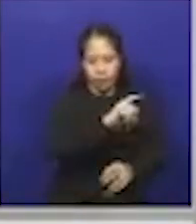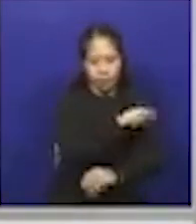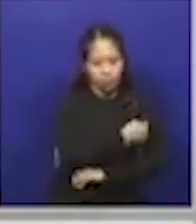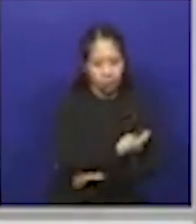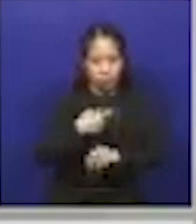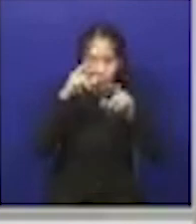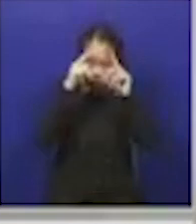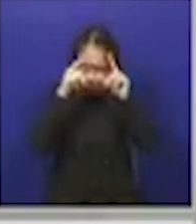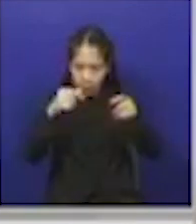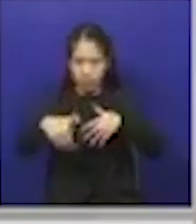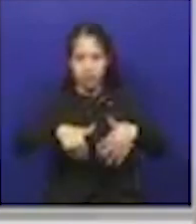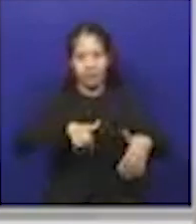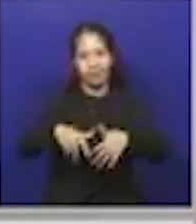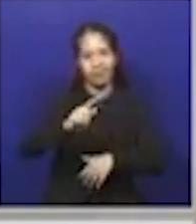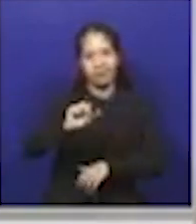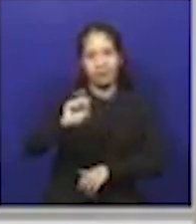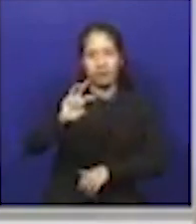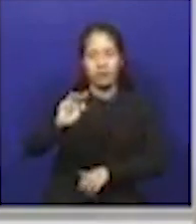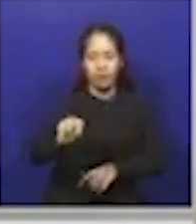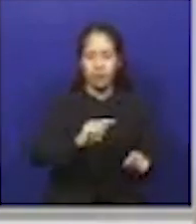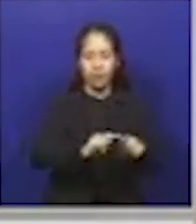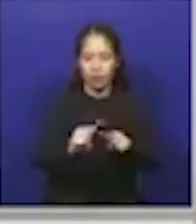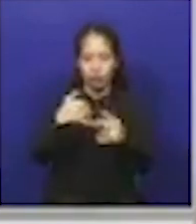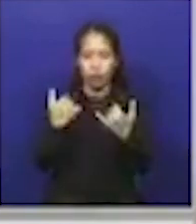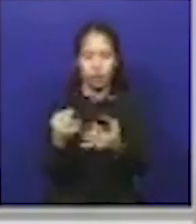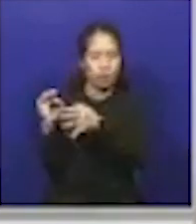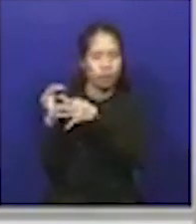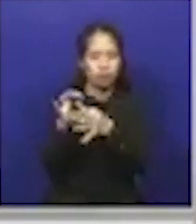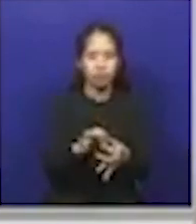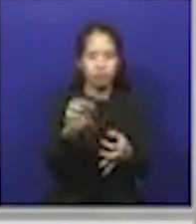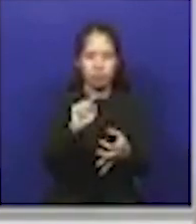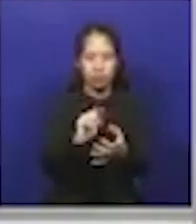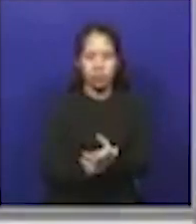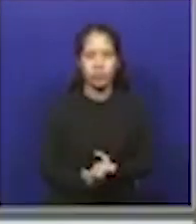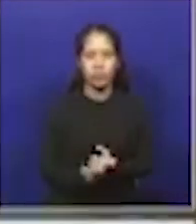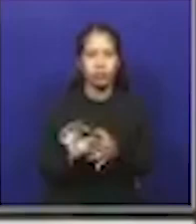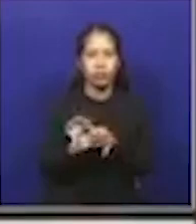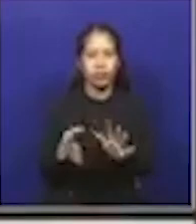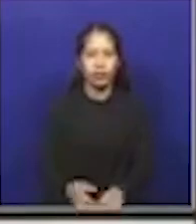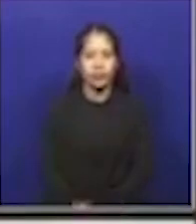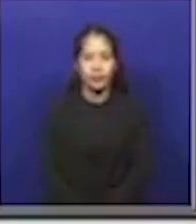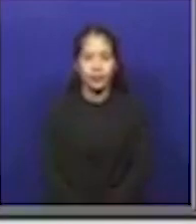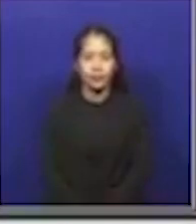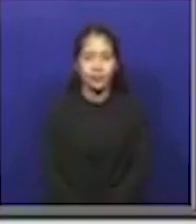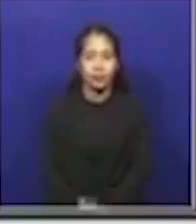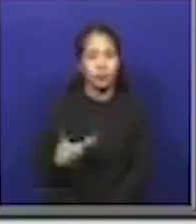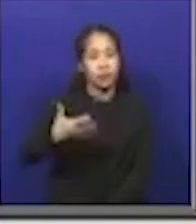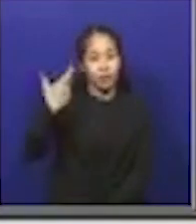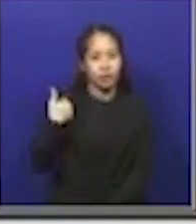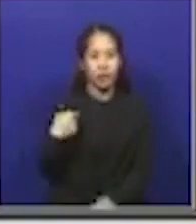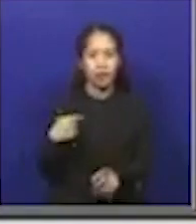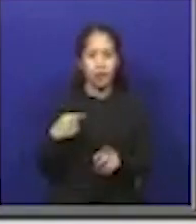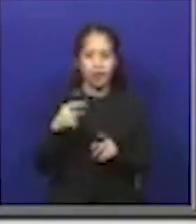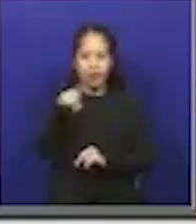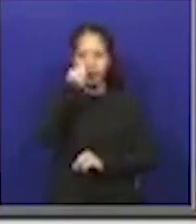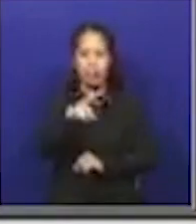องประชาชนอสม.คราวนี้มาเกี่ยวโยงอะไรฮะก็ไม่เกี่ยวฮะตอนนั้นมีคำถามว่